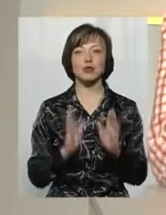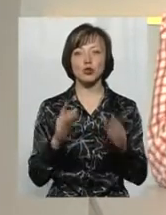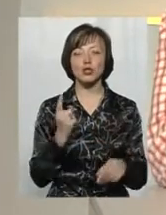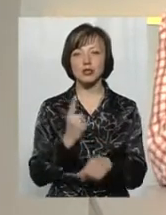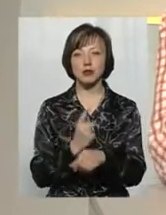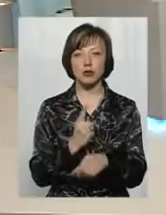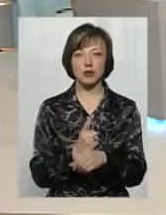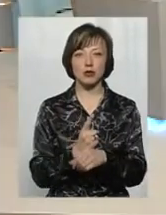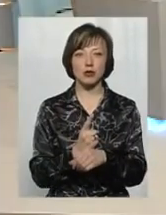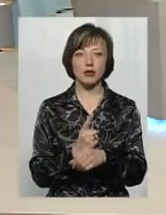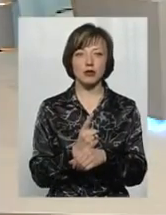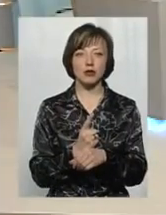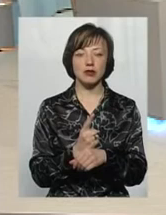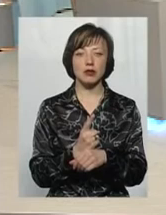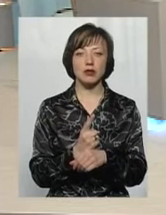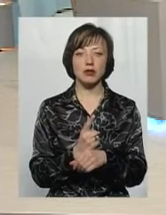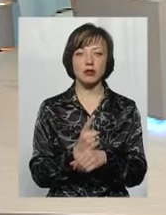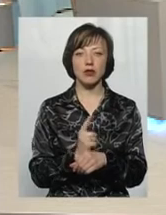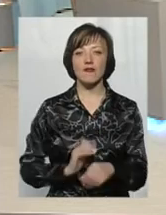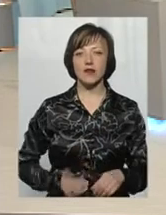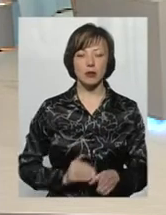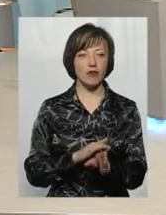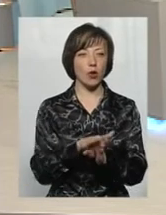заборонені виконавці, які